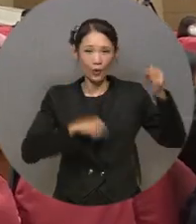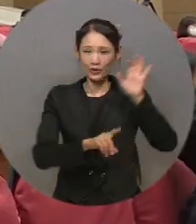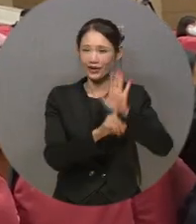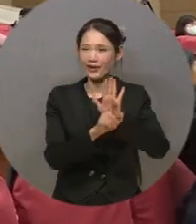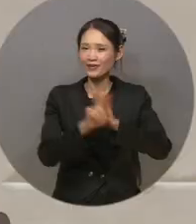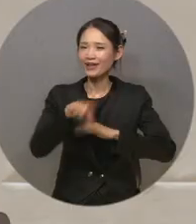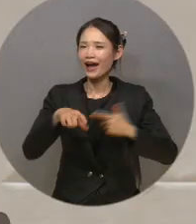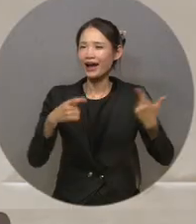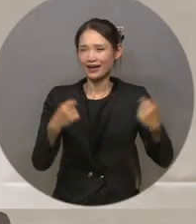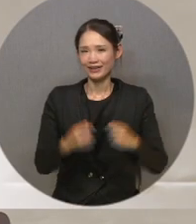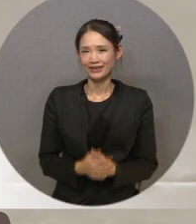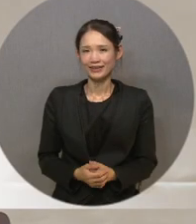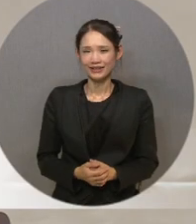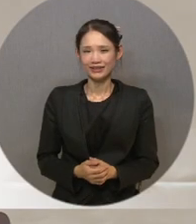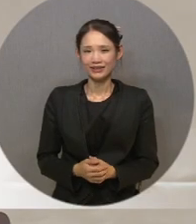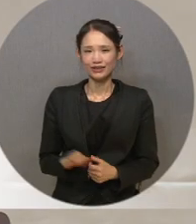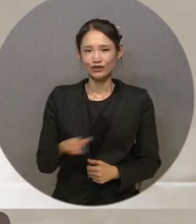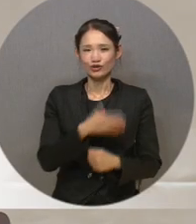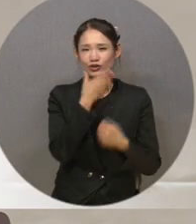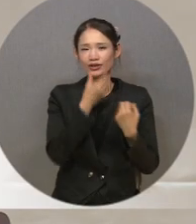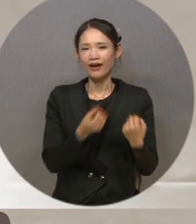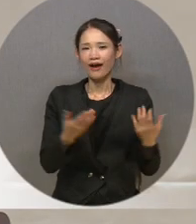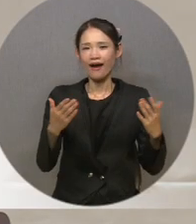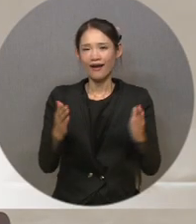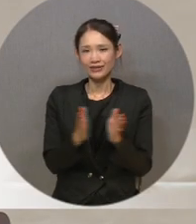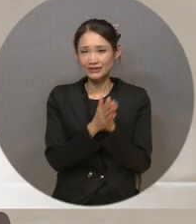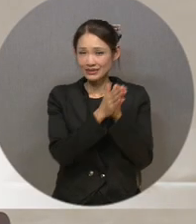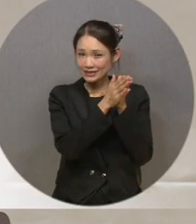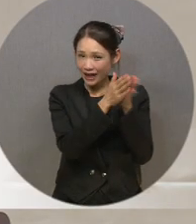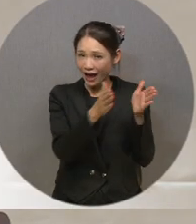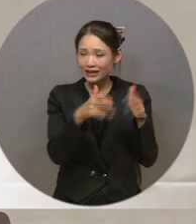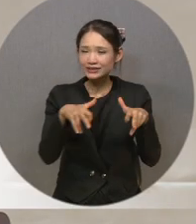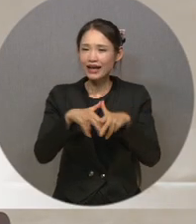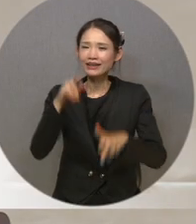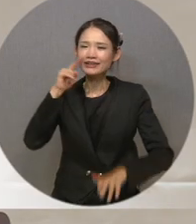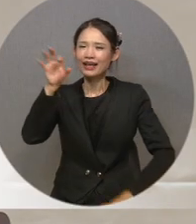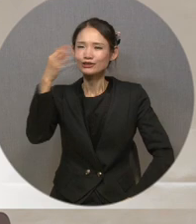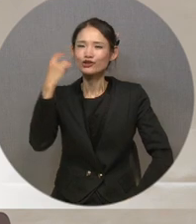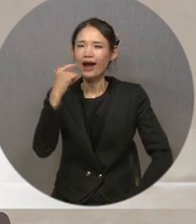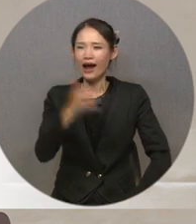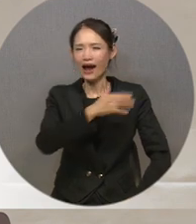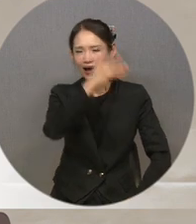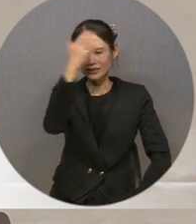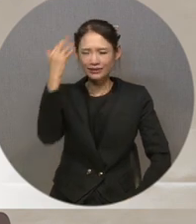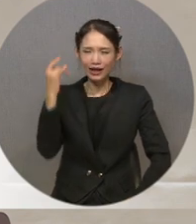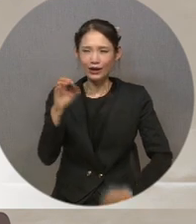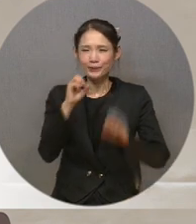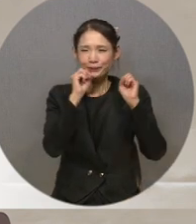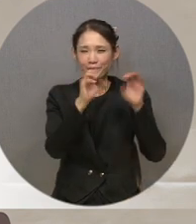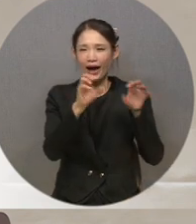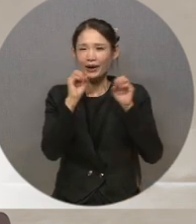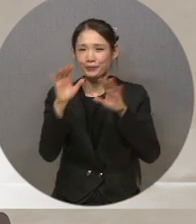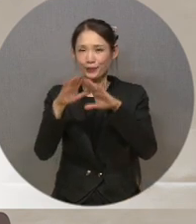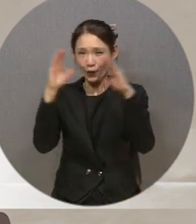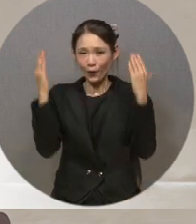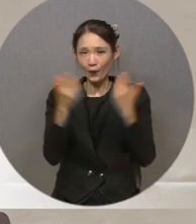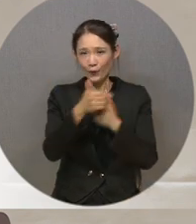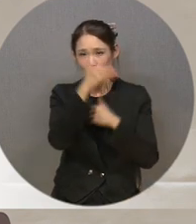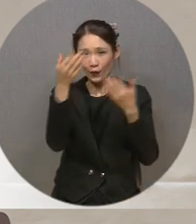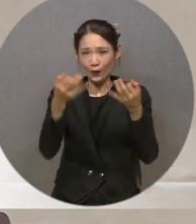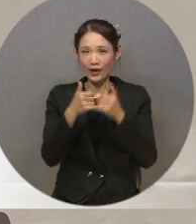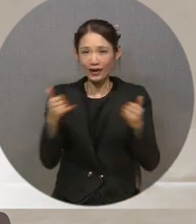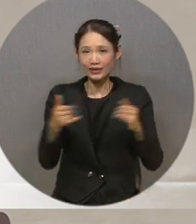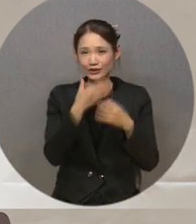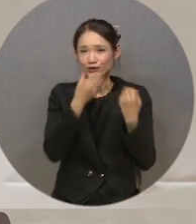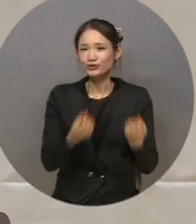했습니다. 오늘의 행사가 도약하고 있는 장애 예술의 아름다움을 알리는 동시에 모든 관객들이 예술로 하나 되는 축제의